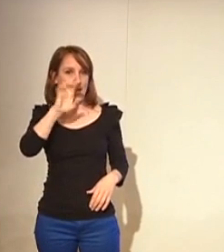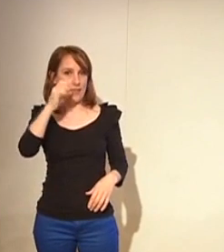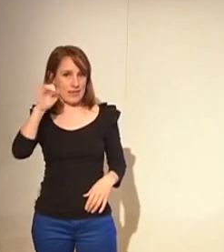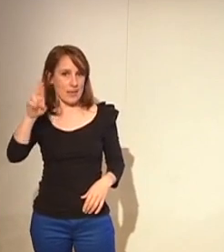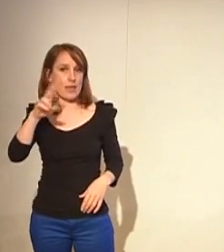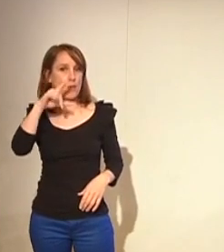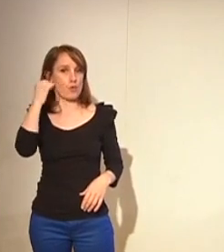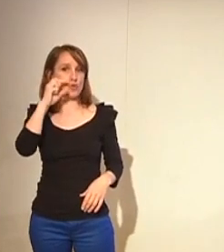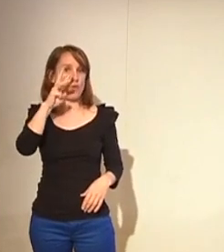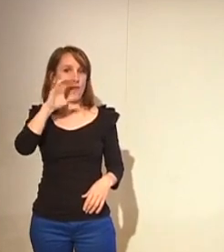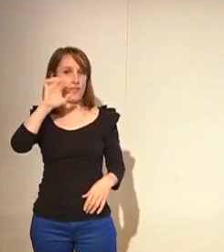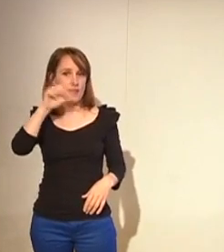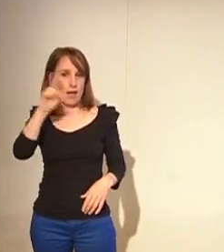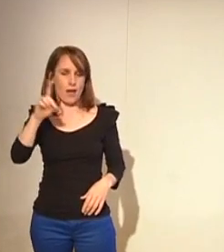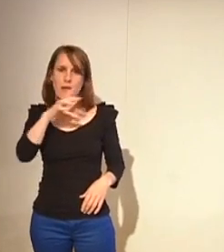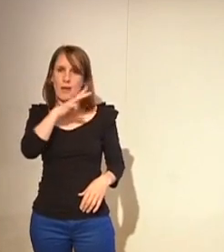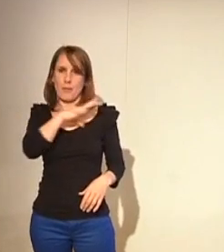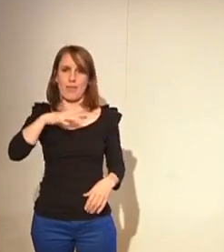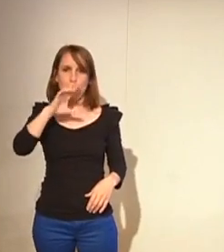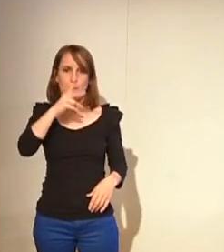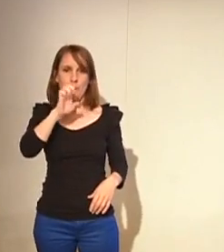Madame péfiné